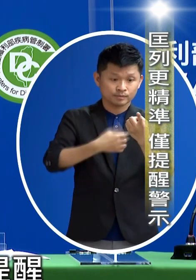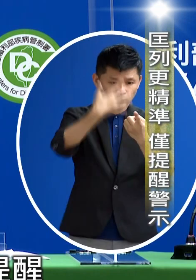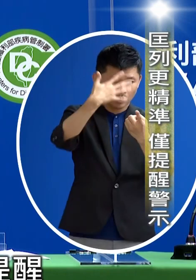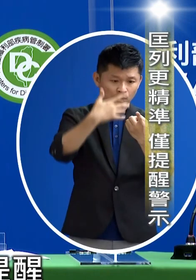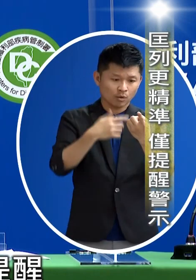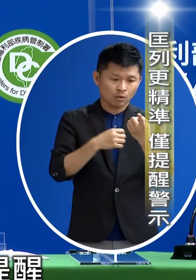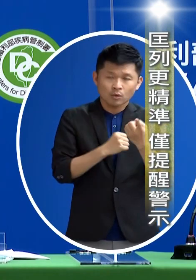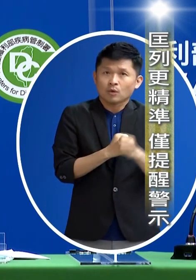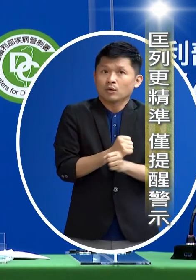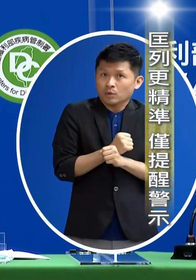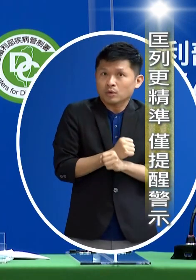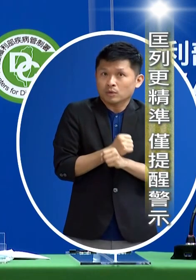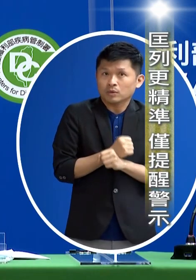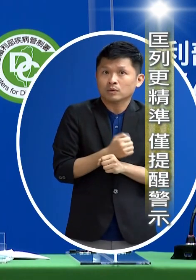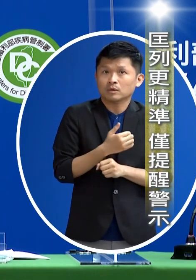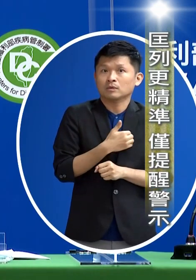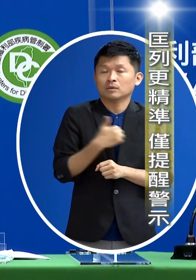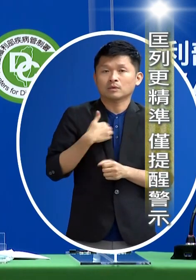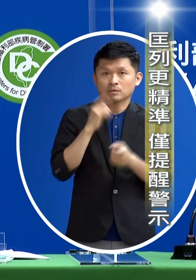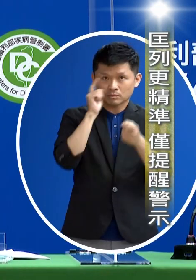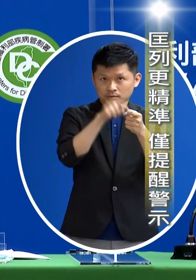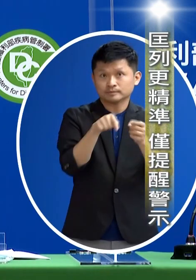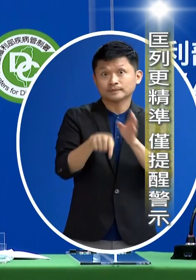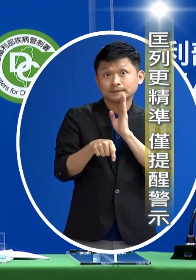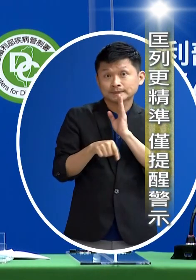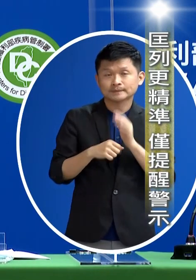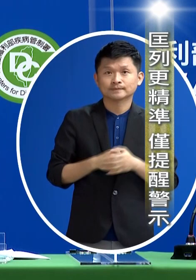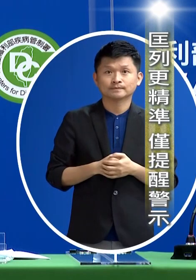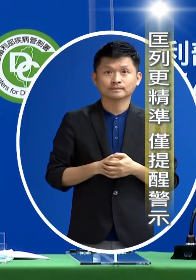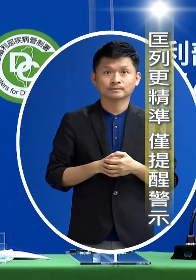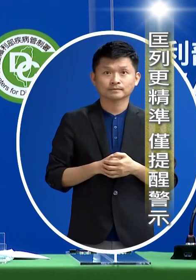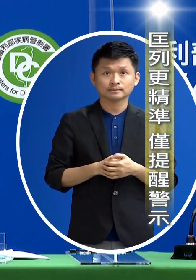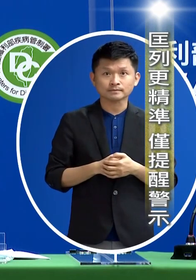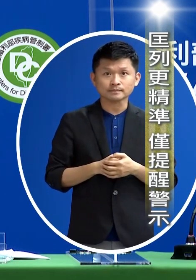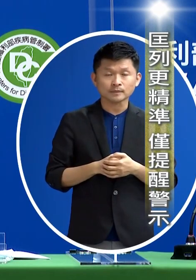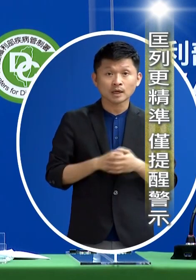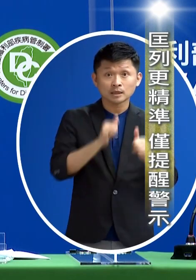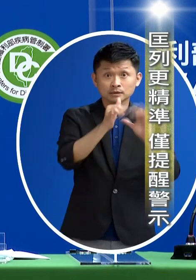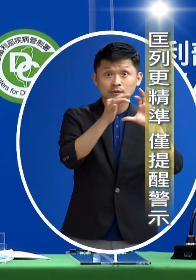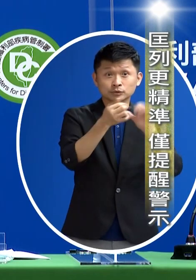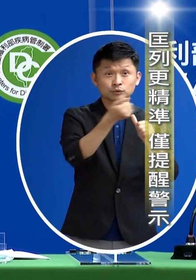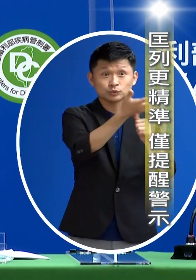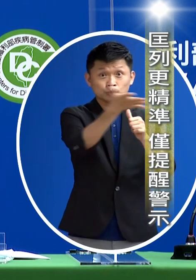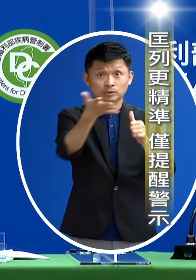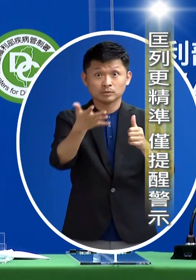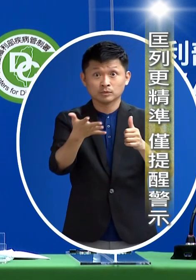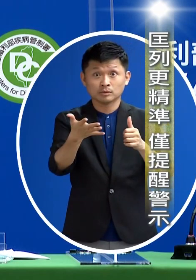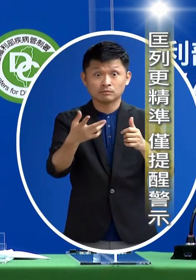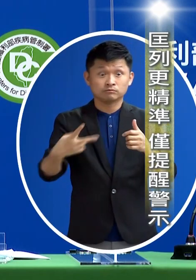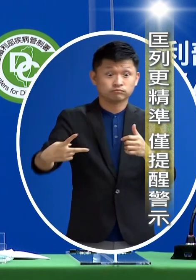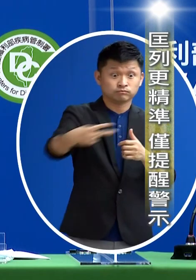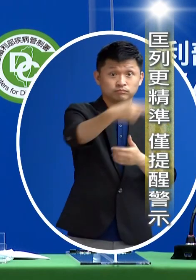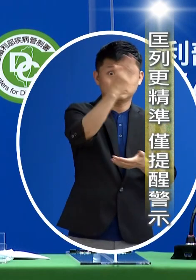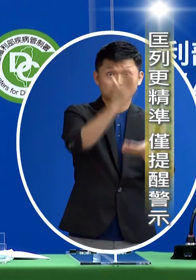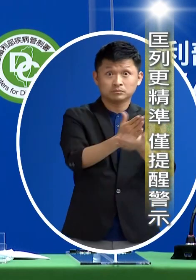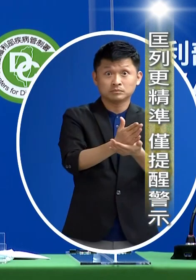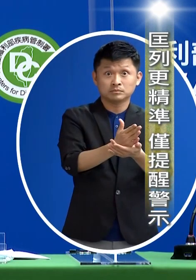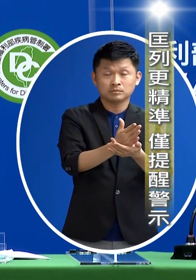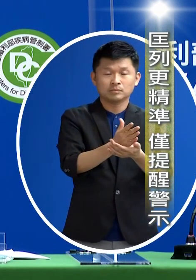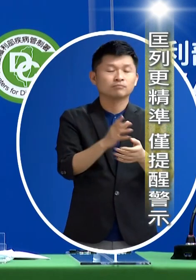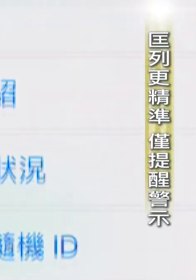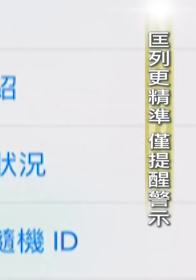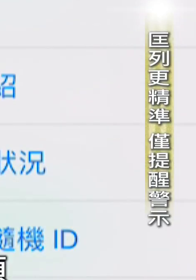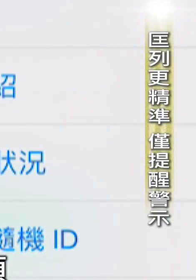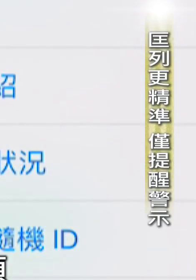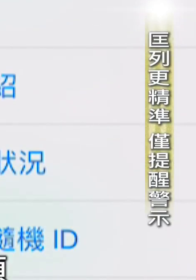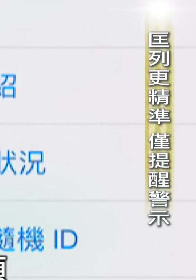相提醒，好，是这样的一个目的，并不是要从这里把社区的传播链就要把它断绝。没有，这想法是不一样